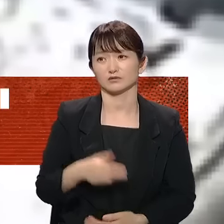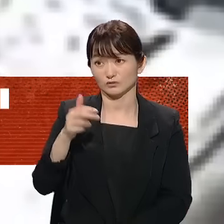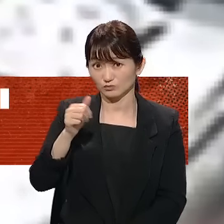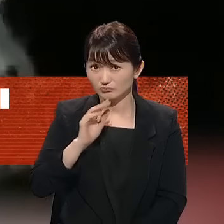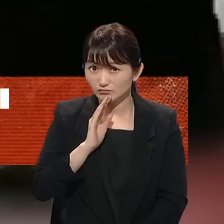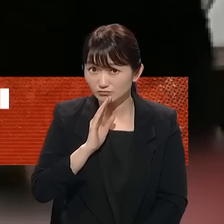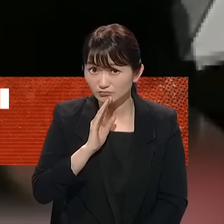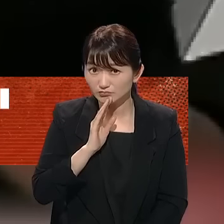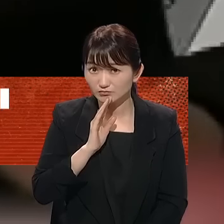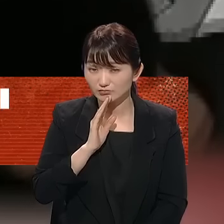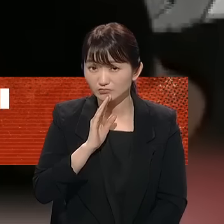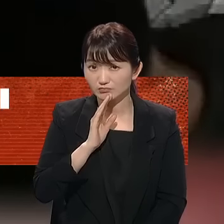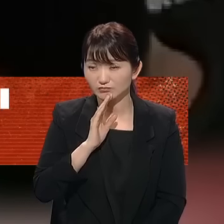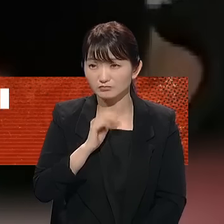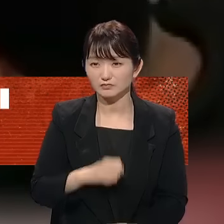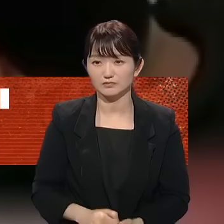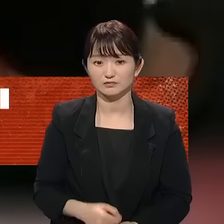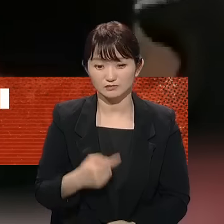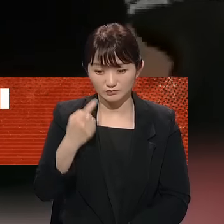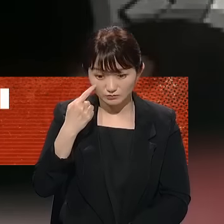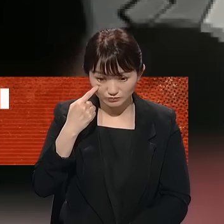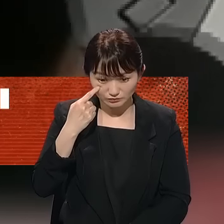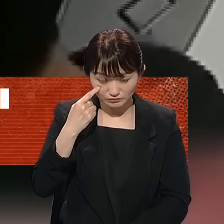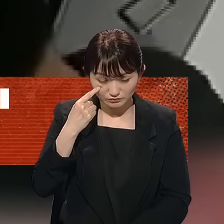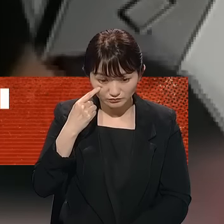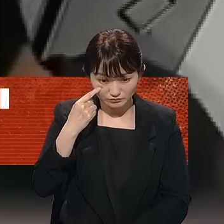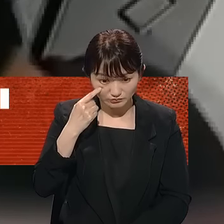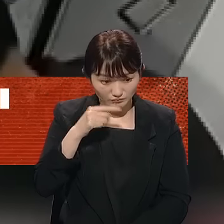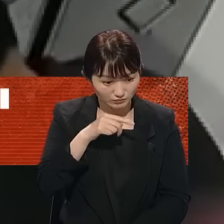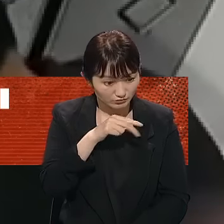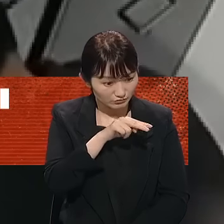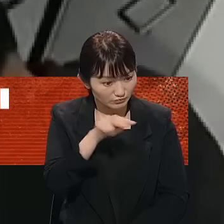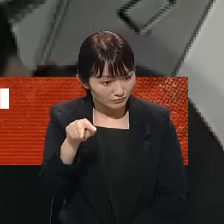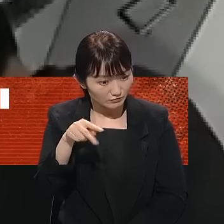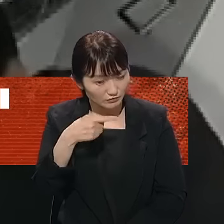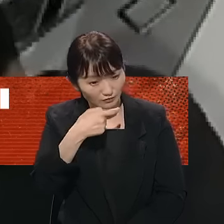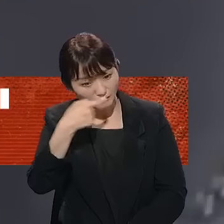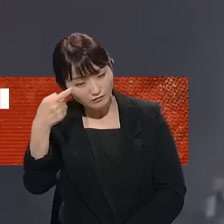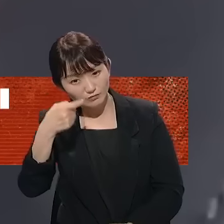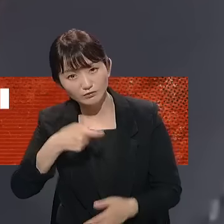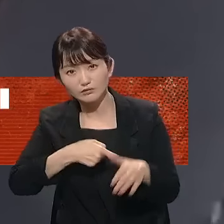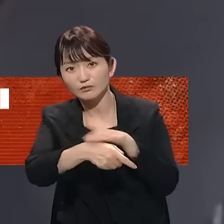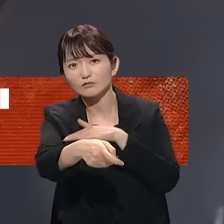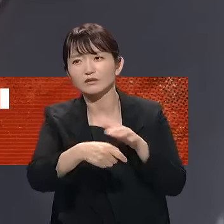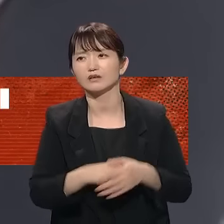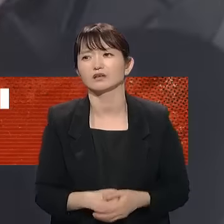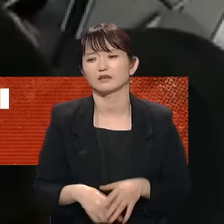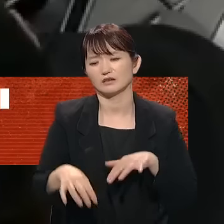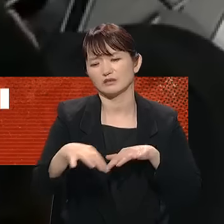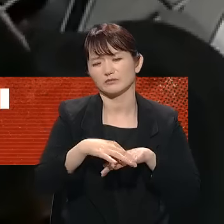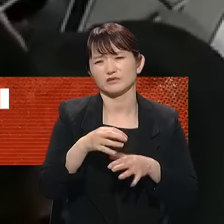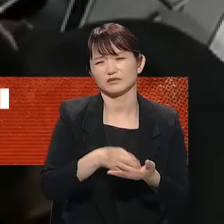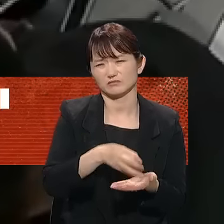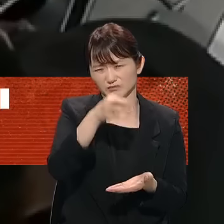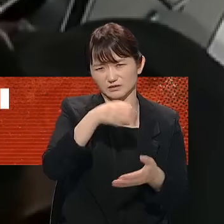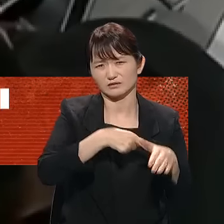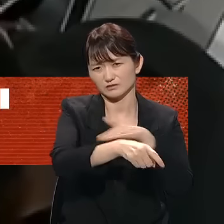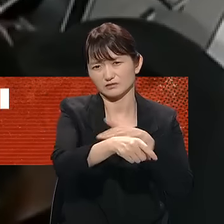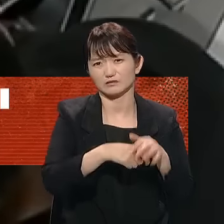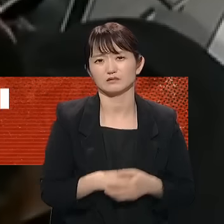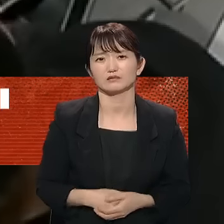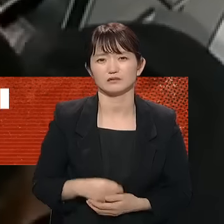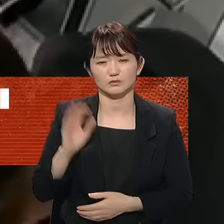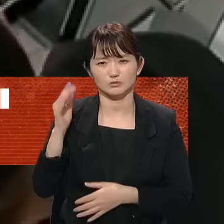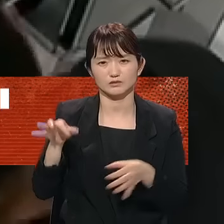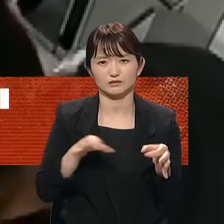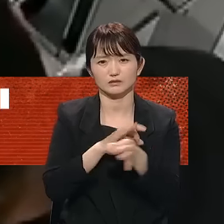맞아요? 맞대요. 말 그대로 눈 뜨고 코베인 겁니다. 아니, 왜 이렇게 천천히 걸어가? 하필이면 또 비싼 반지를 훔쳐갔다고 합니다. 주인은 요새